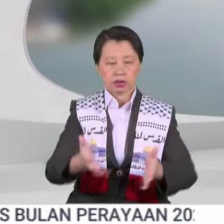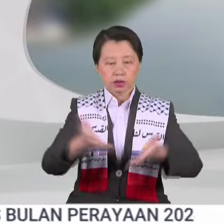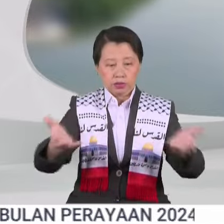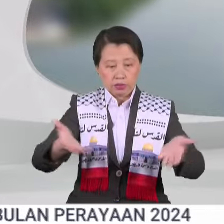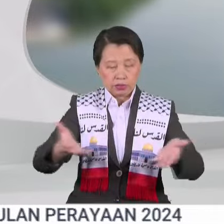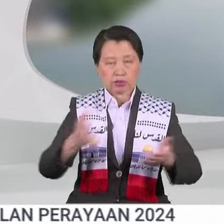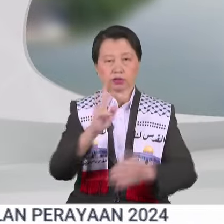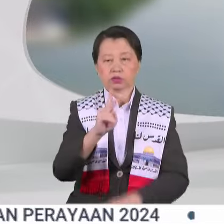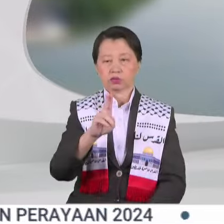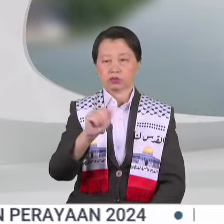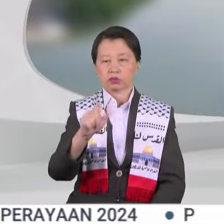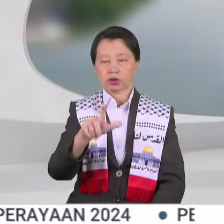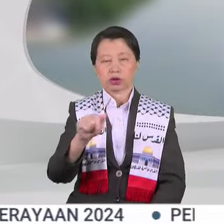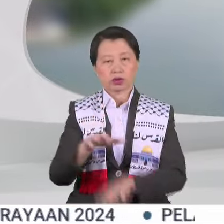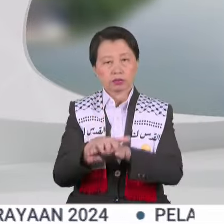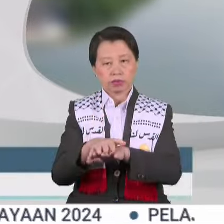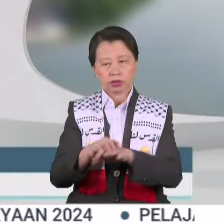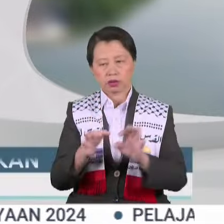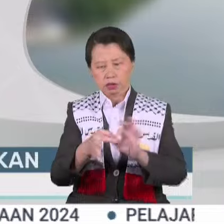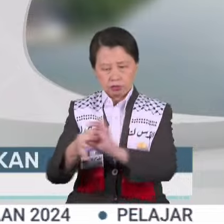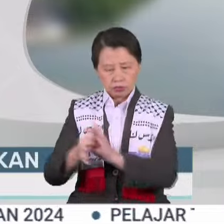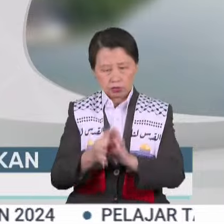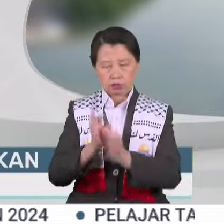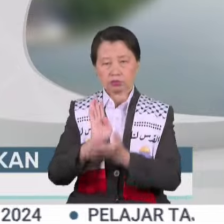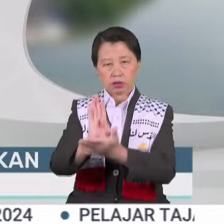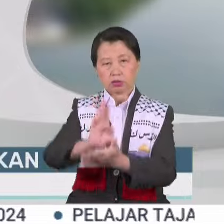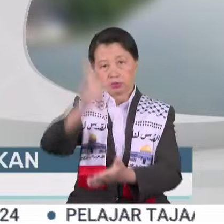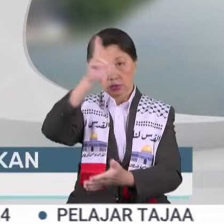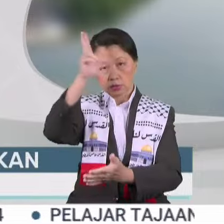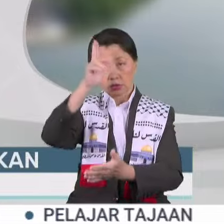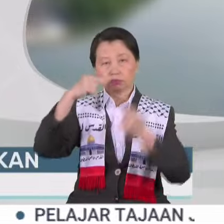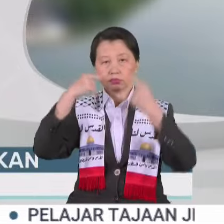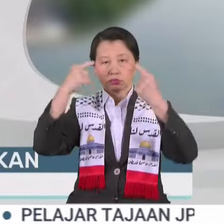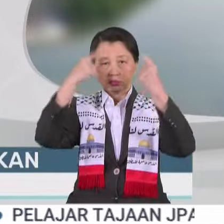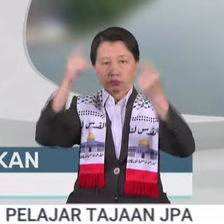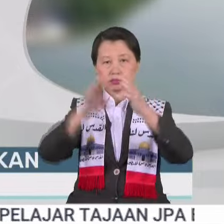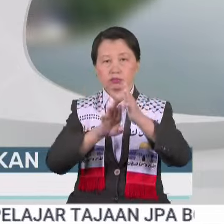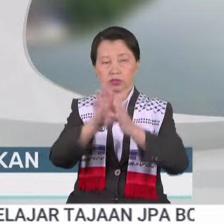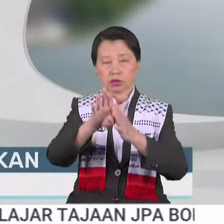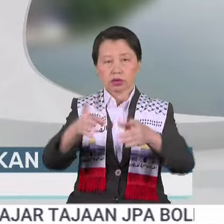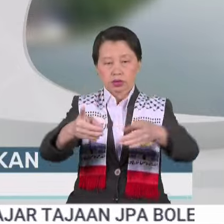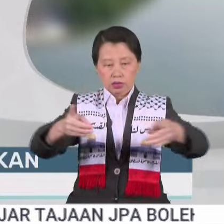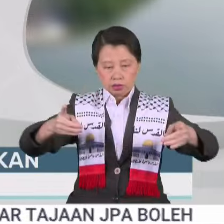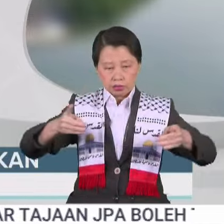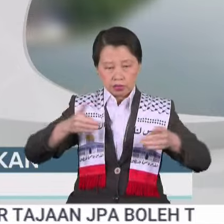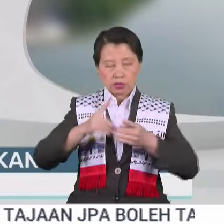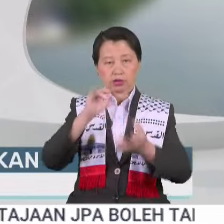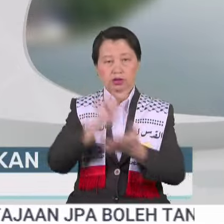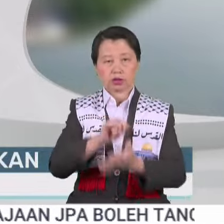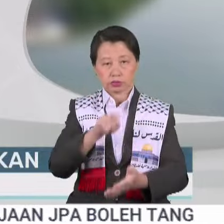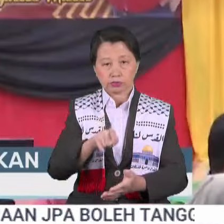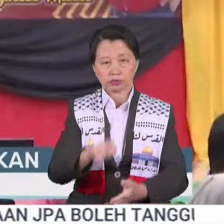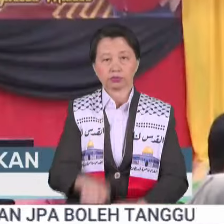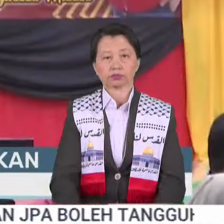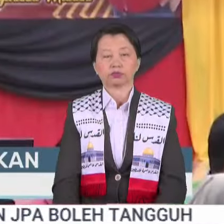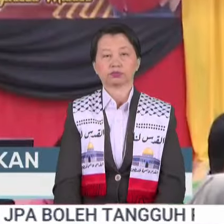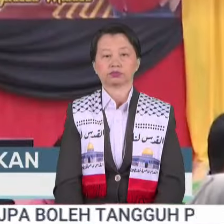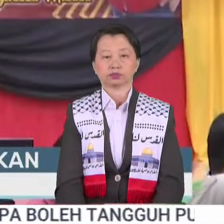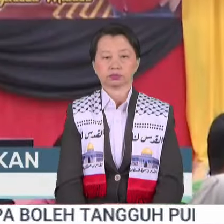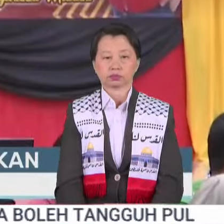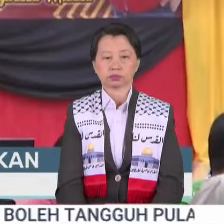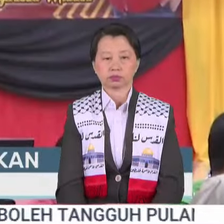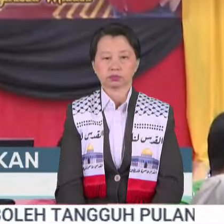daerah Kuala Penuh berganding bahu membantu kerajaan menjayakan agenda pembangunan di daerah tersebut.